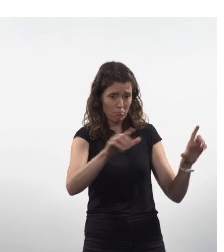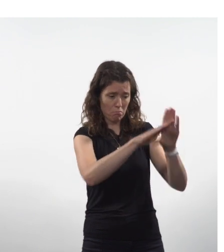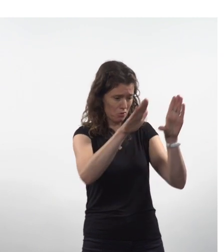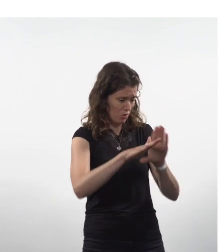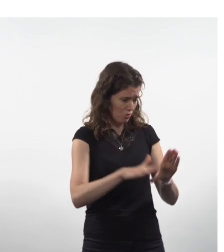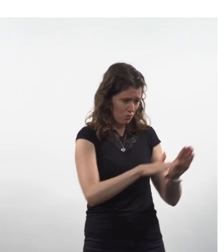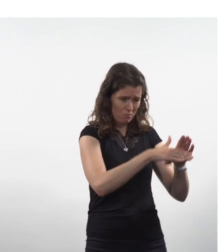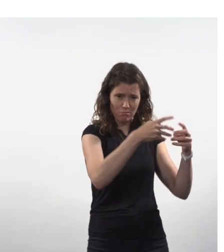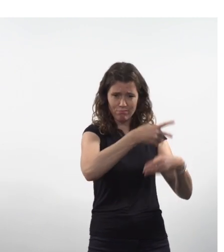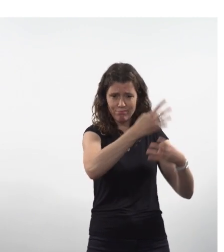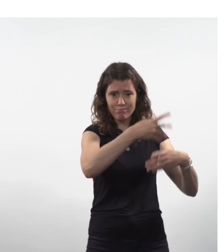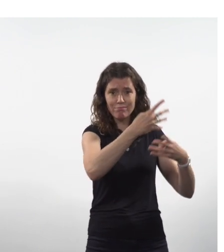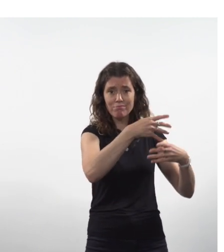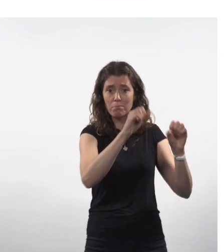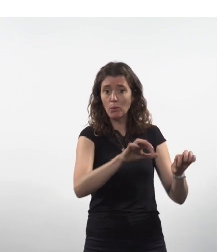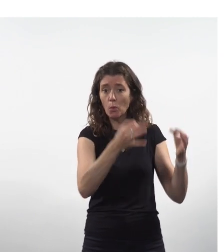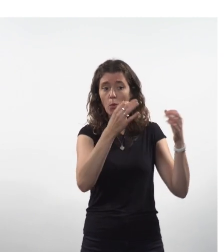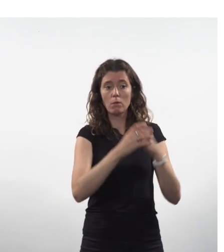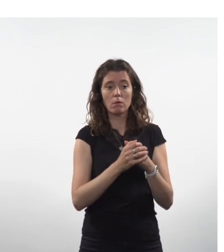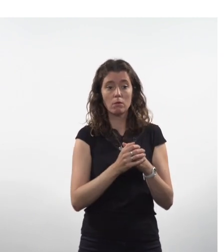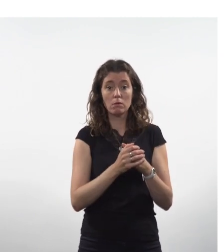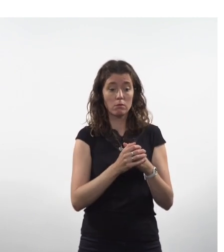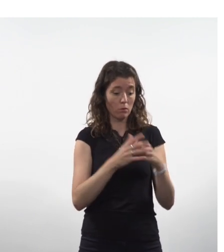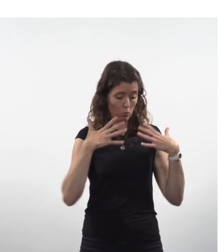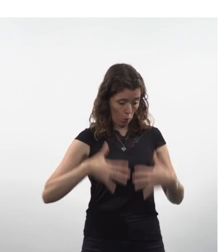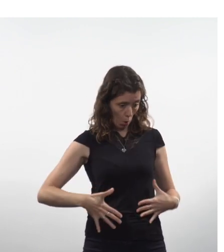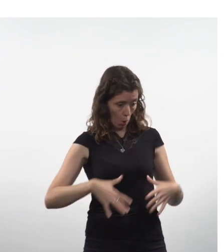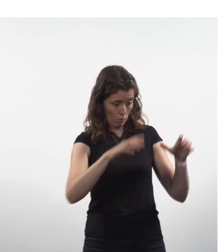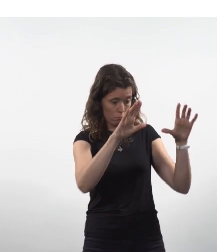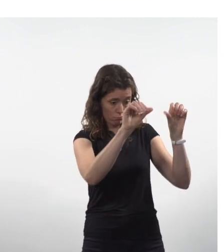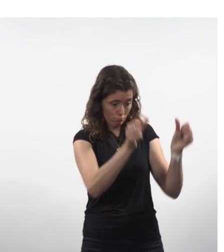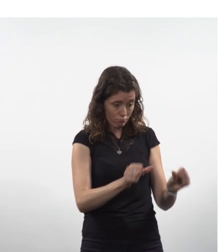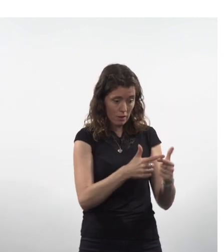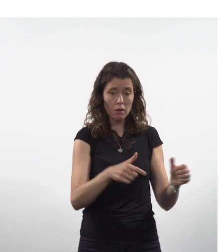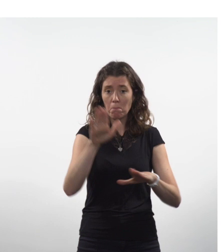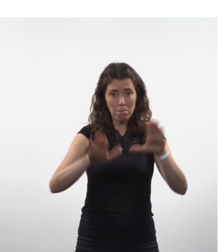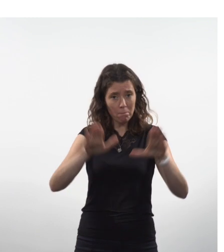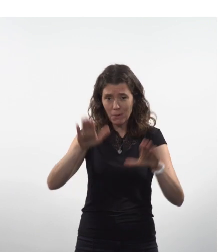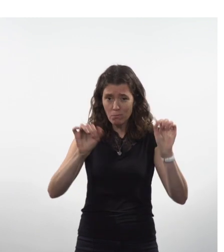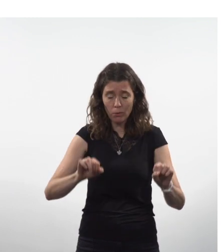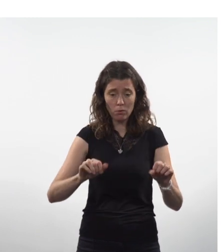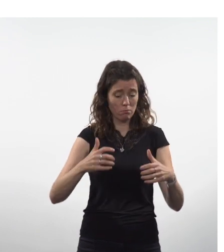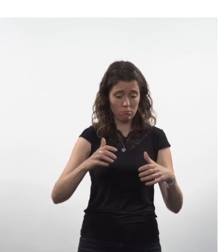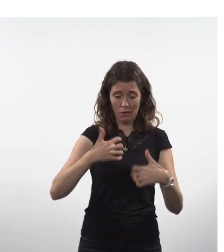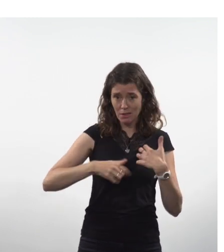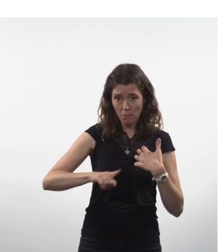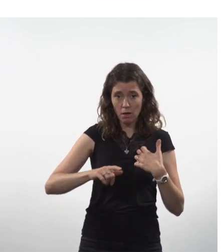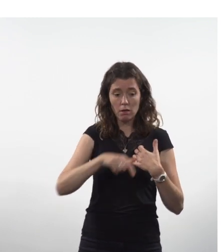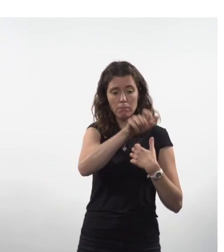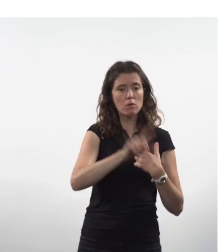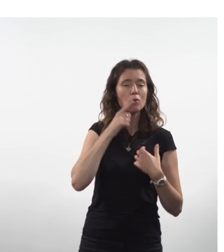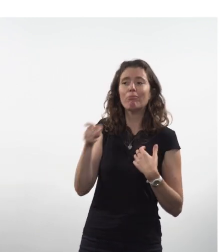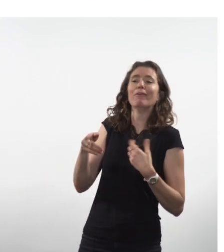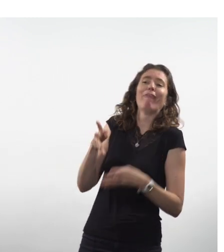choses, d'images, de planches anatomiques qu'on trouve sur Internet. Mimer, ne pas hésiter à mimer. Jamais un sourd ne se moquera